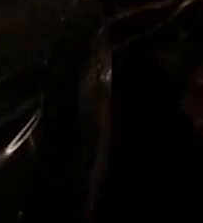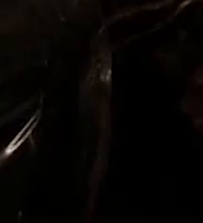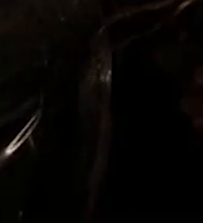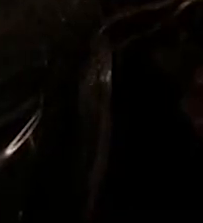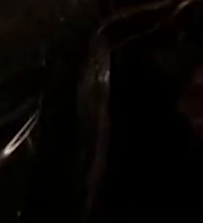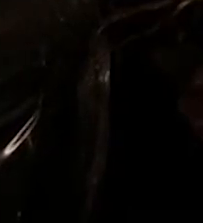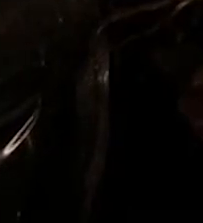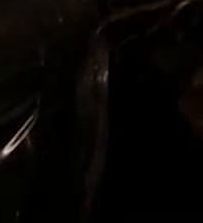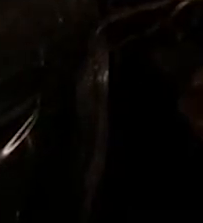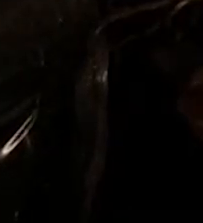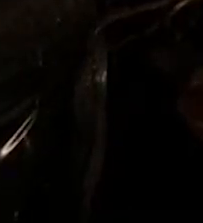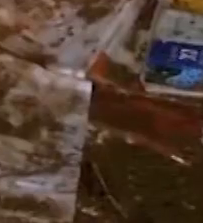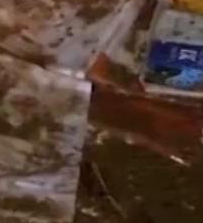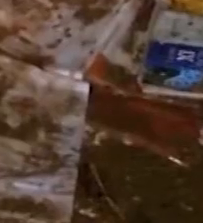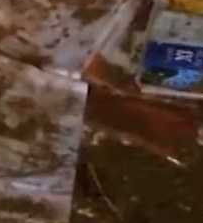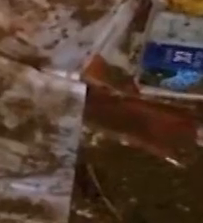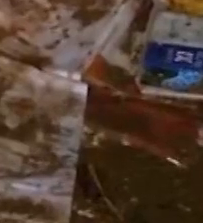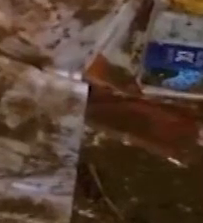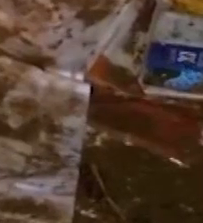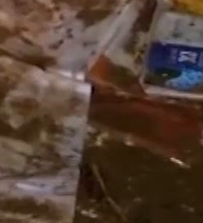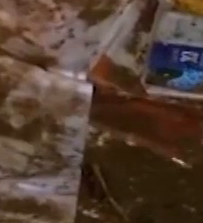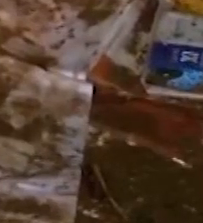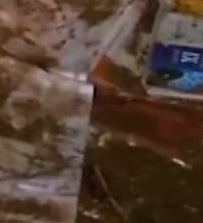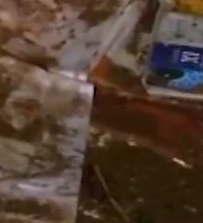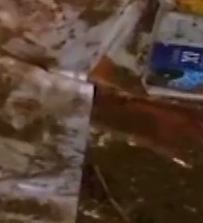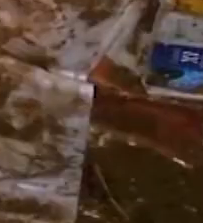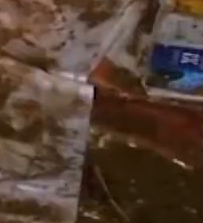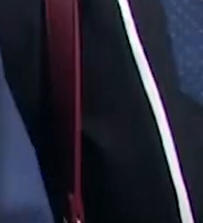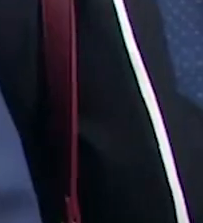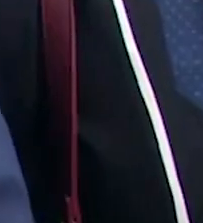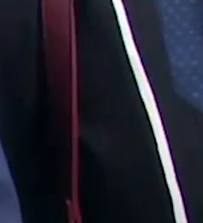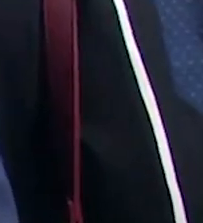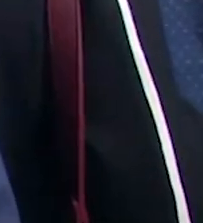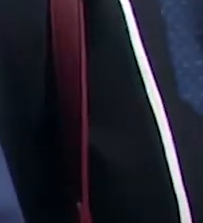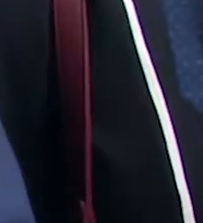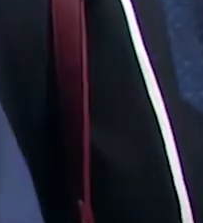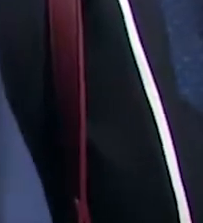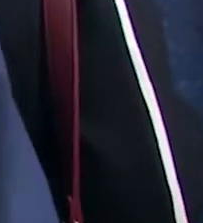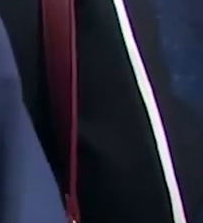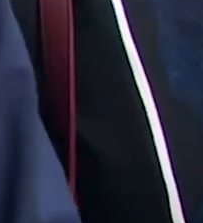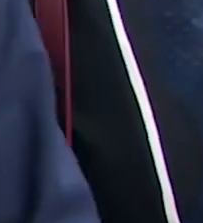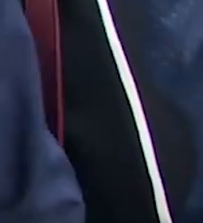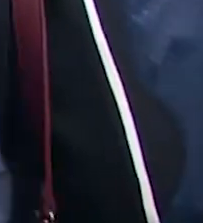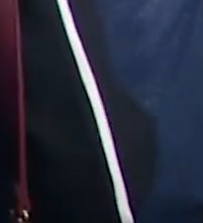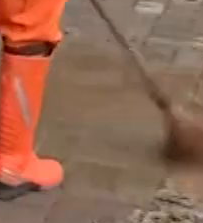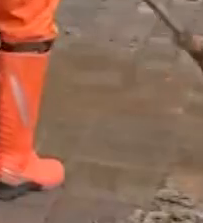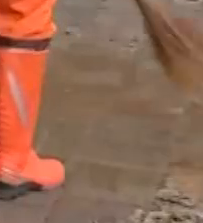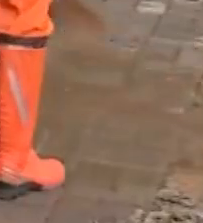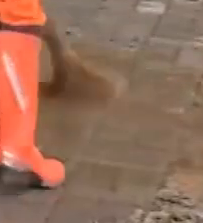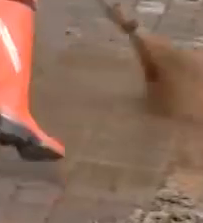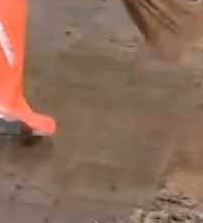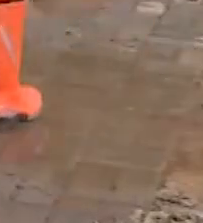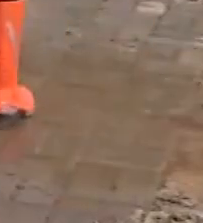Jakarta Selatan. Sementara berdasarkan pemantauan yang kami lakukan hingga saat ini, dari puing-puing reruntuhan ini juga sudah